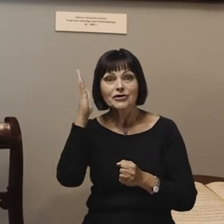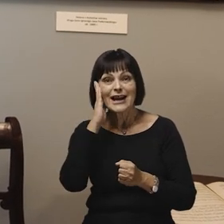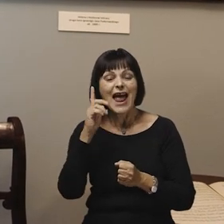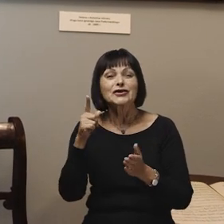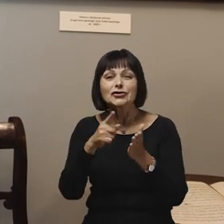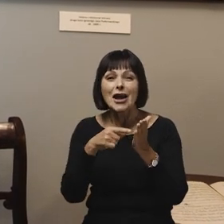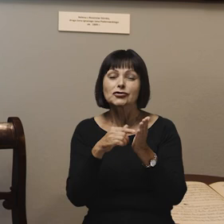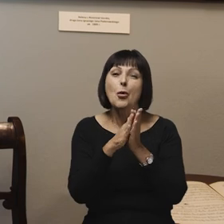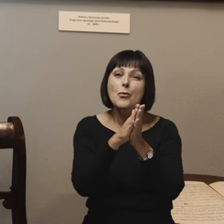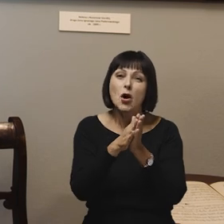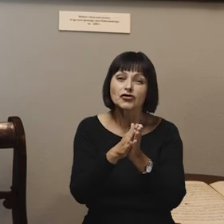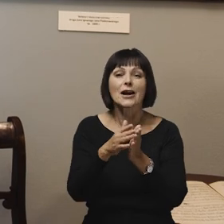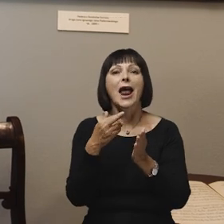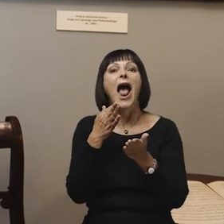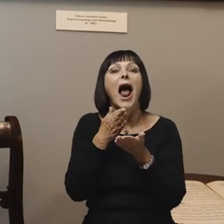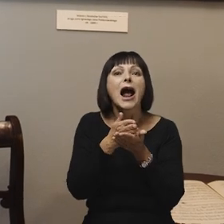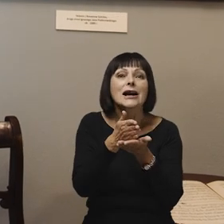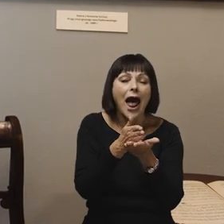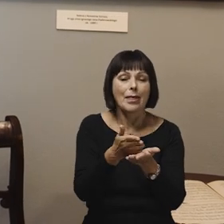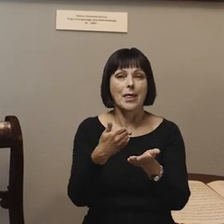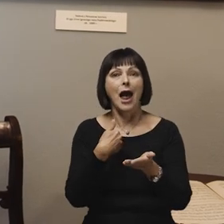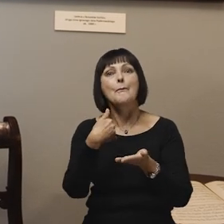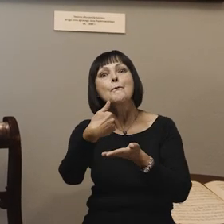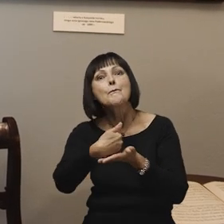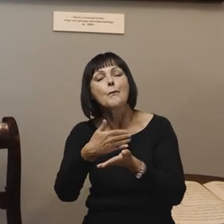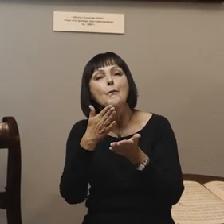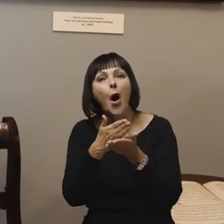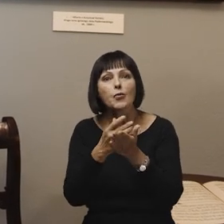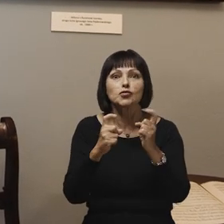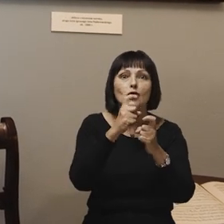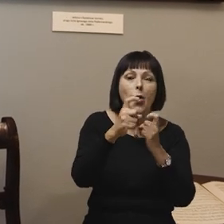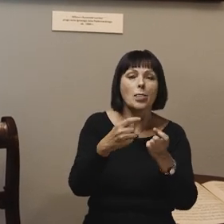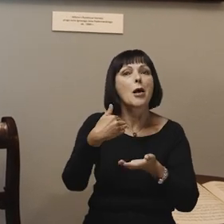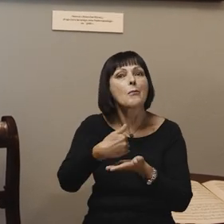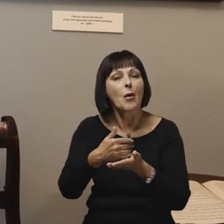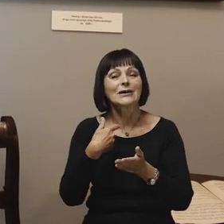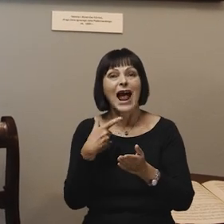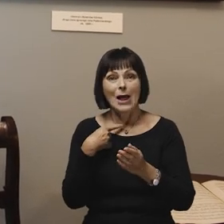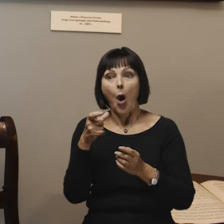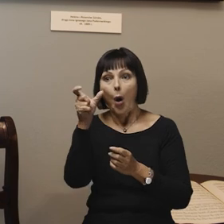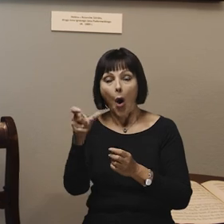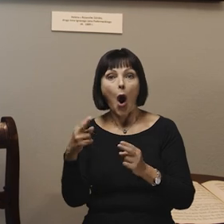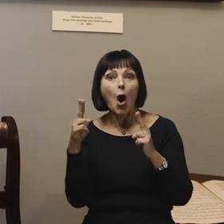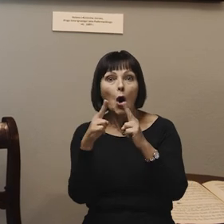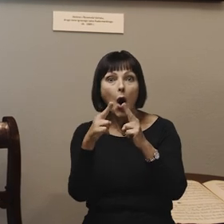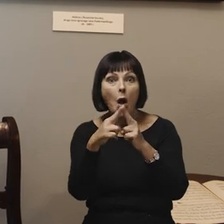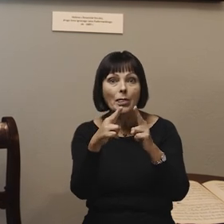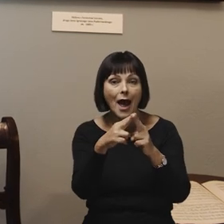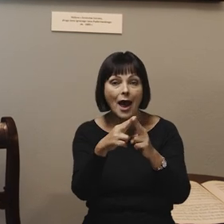bardzo często prosili Paderewskiego o radę, o rozsądzenie sporu, a w osobistym kontakcie z